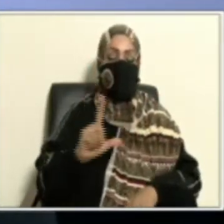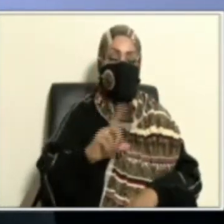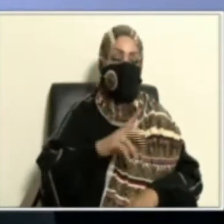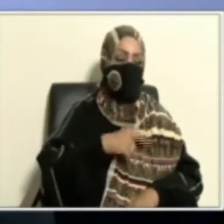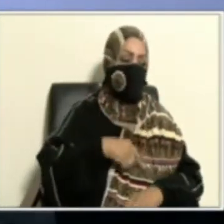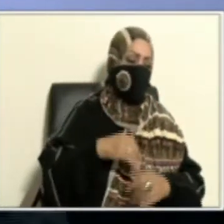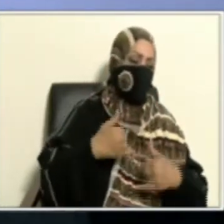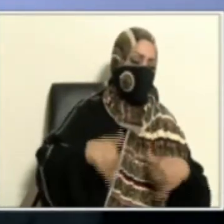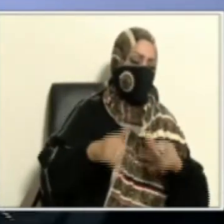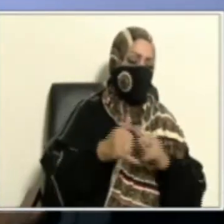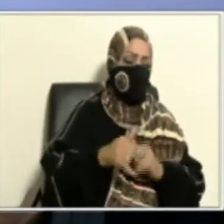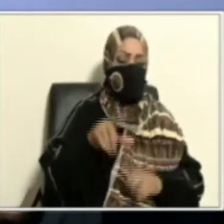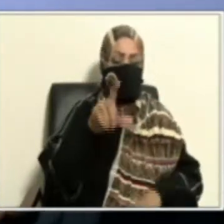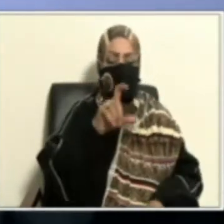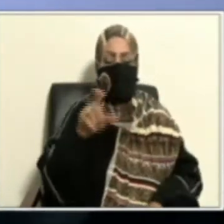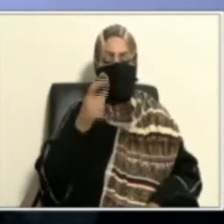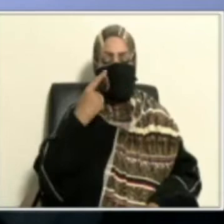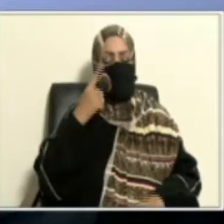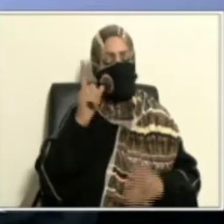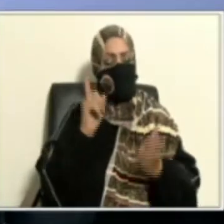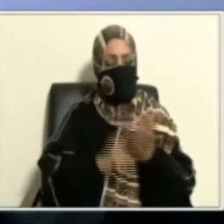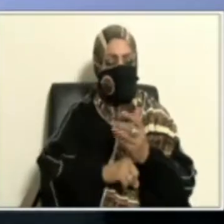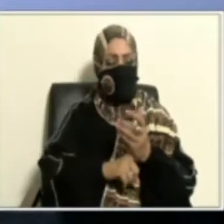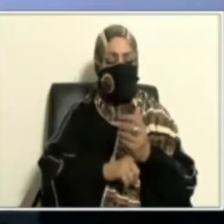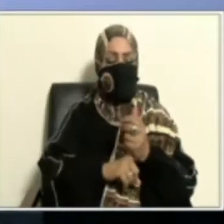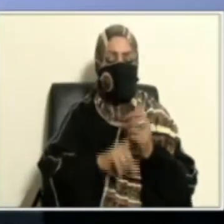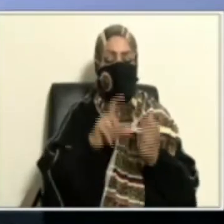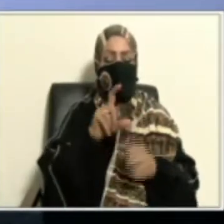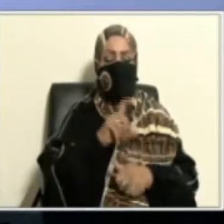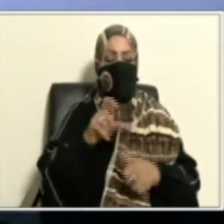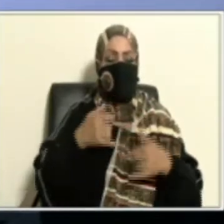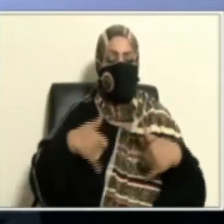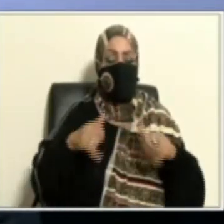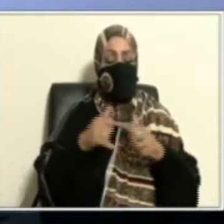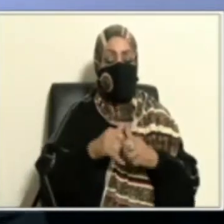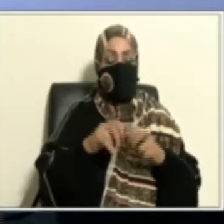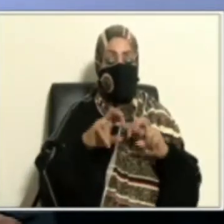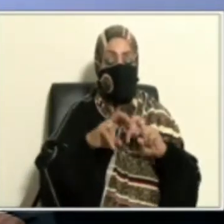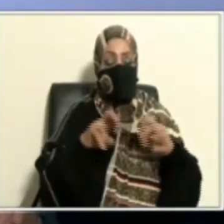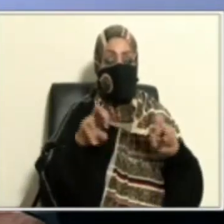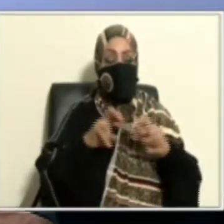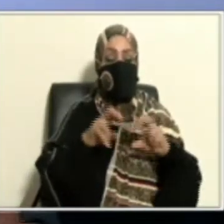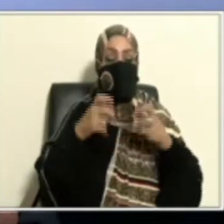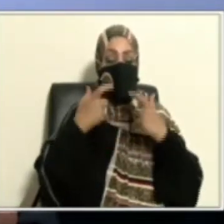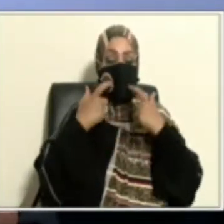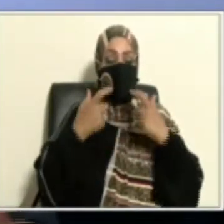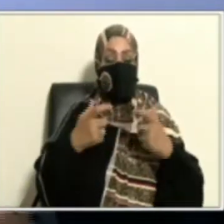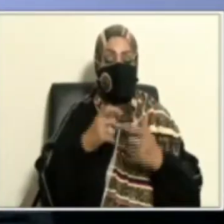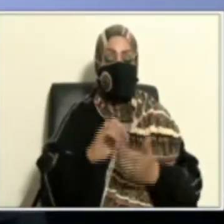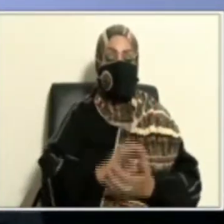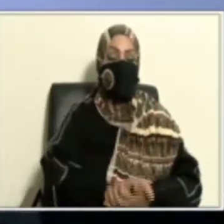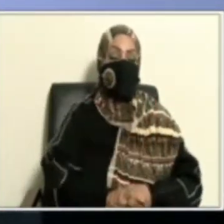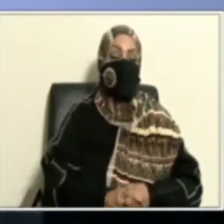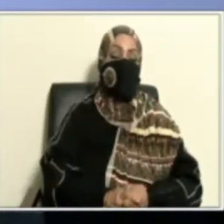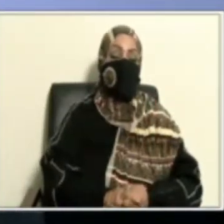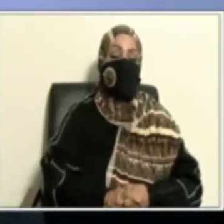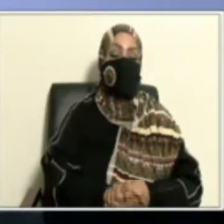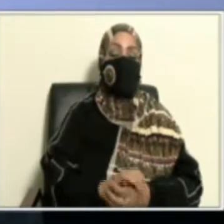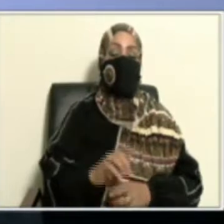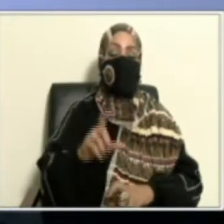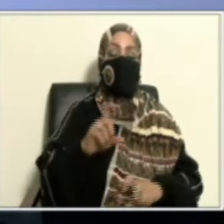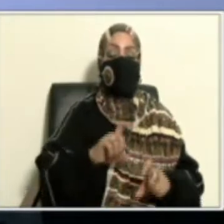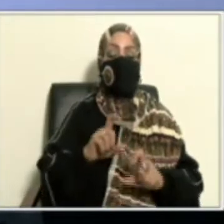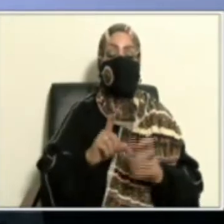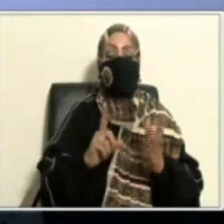عندهم، بالتالي الشرط الأول هذا شبه متوفر والحمد لله. يبقى الشرط الثاني لابد من الاهتمام